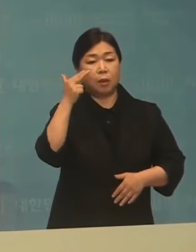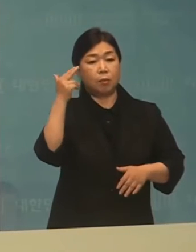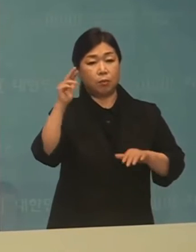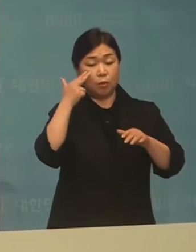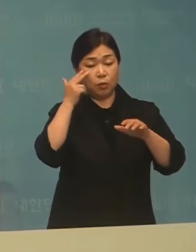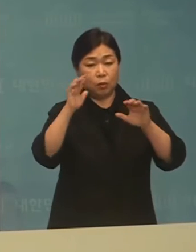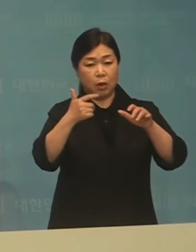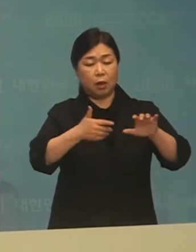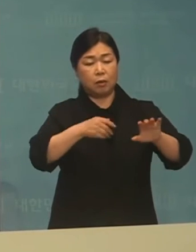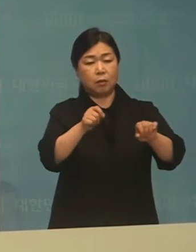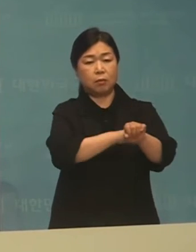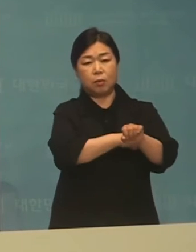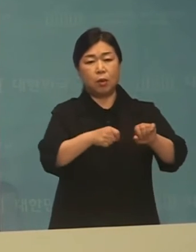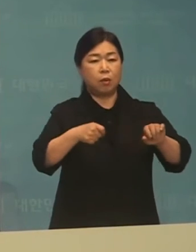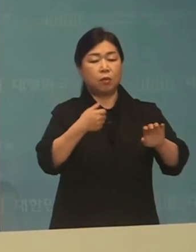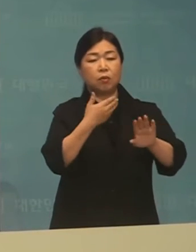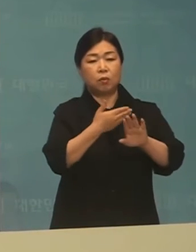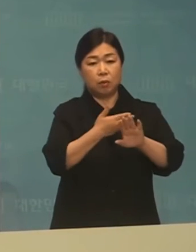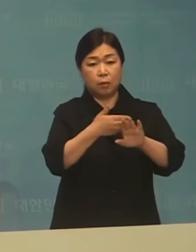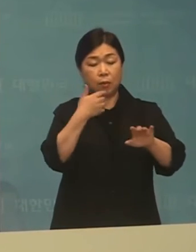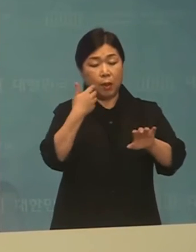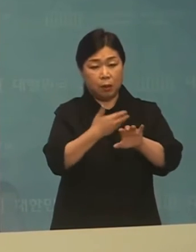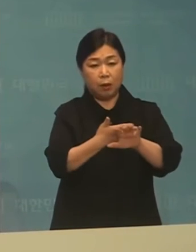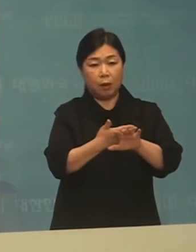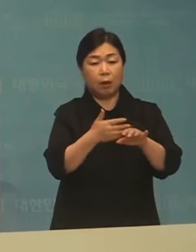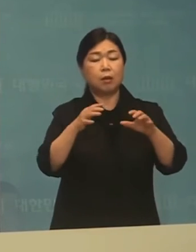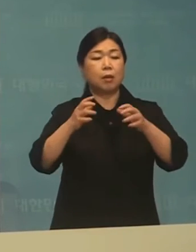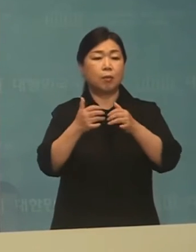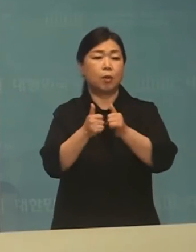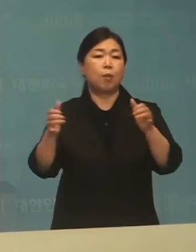국민을 분열시키기 때문에 해체시킨다고 말했습니다.